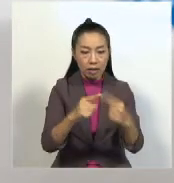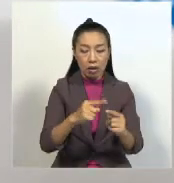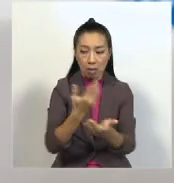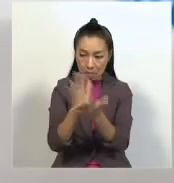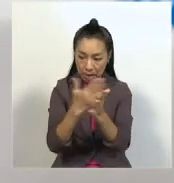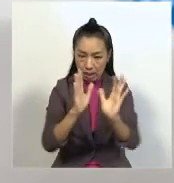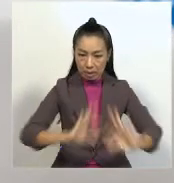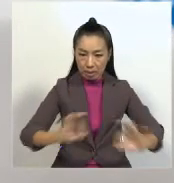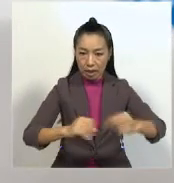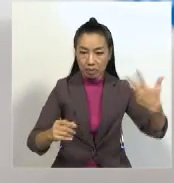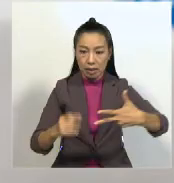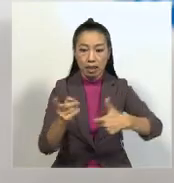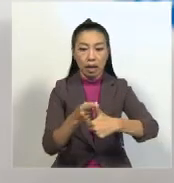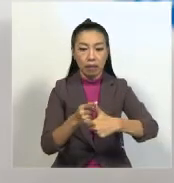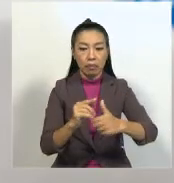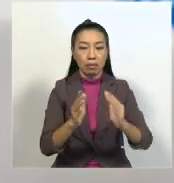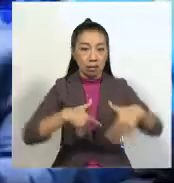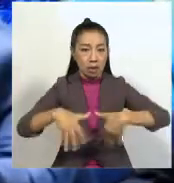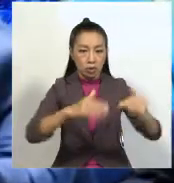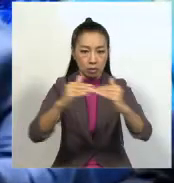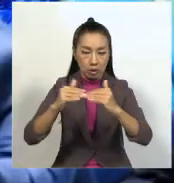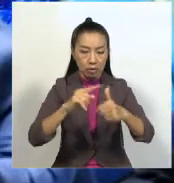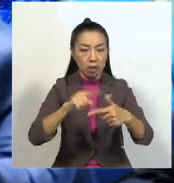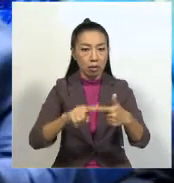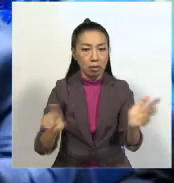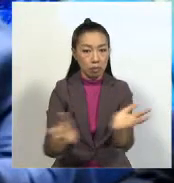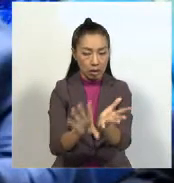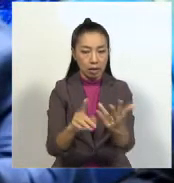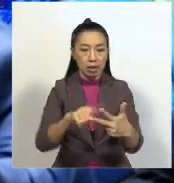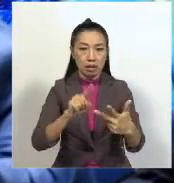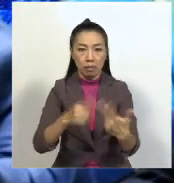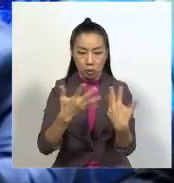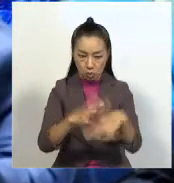ลักการ3ประการก็คือความเท่าเทียมประสิทธิภาพแล้วก็การมีส่วนร่วมค่ะ